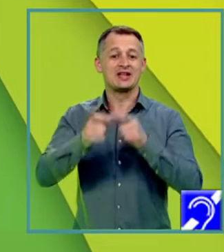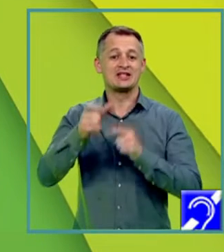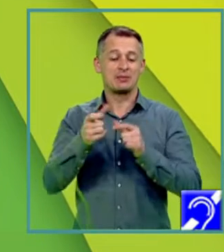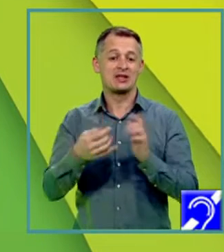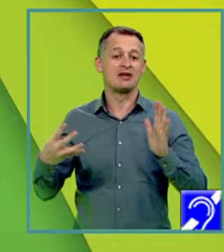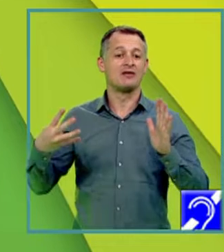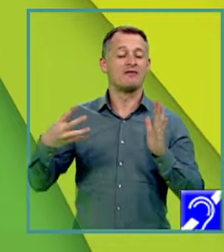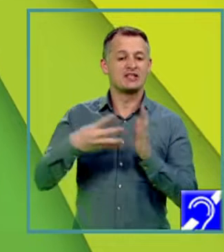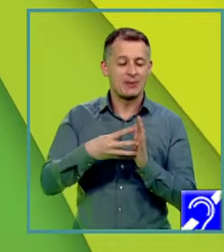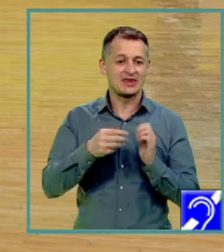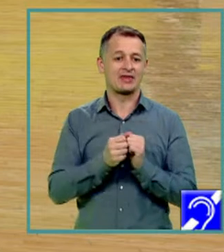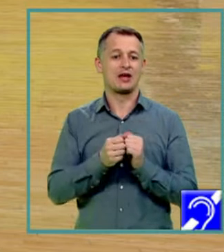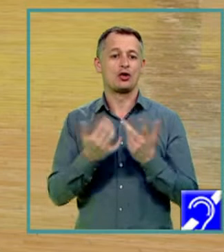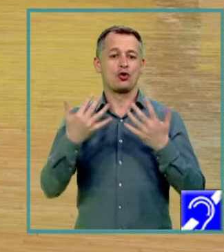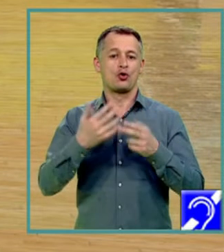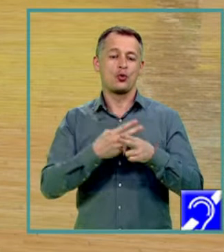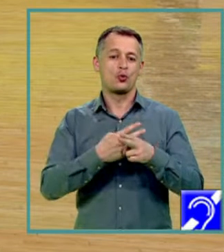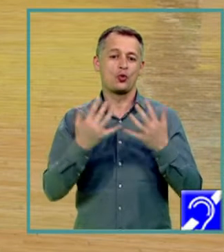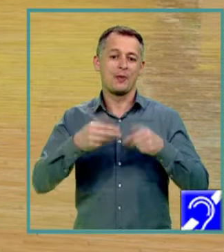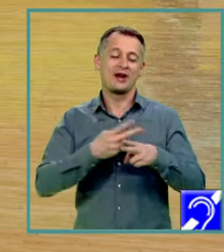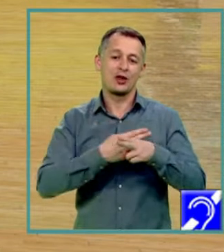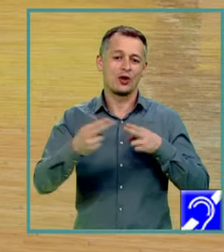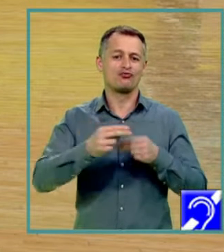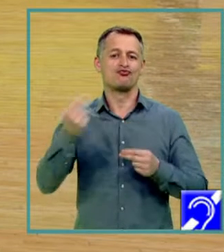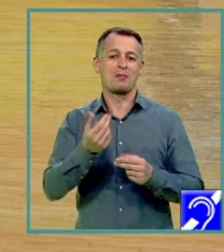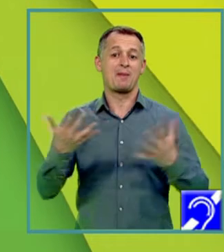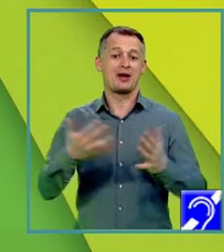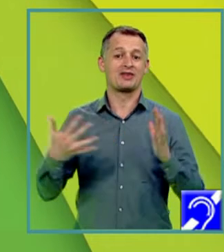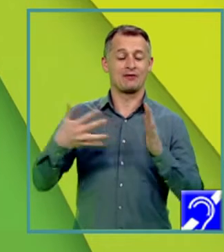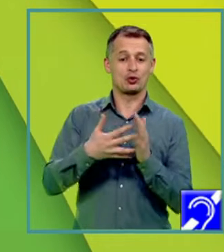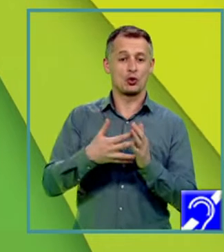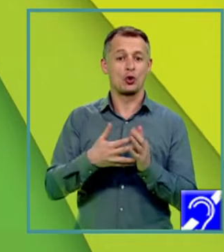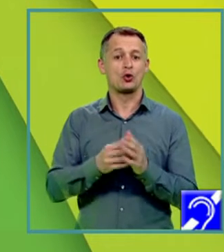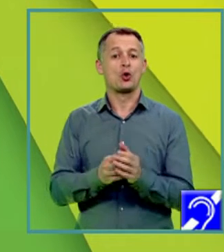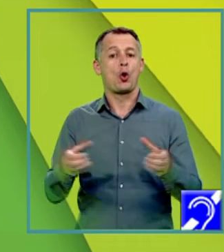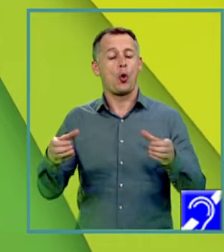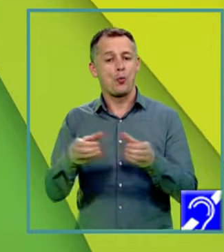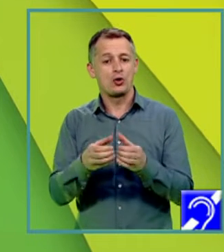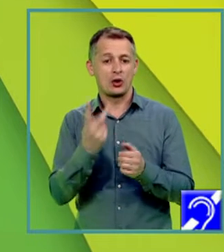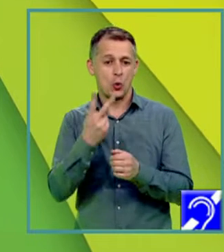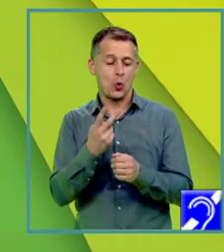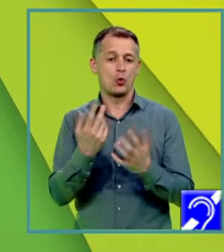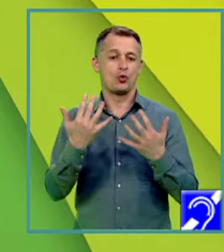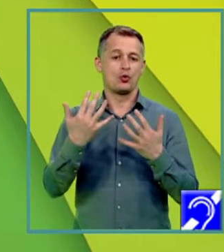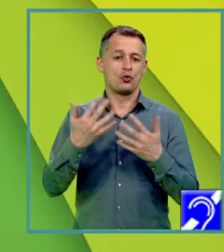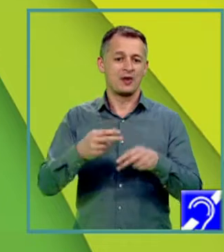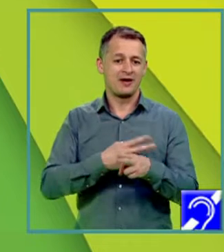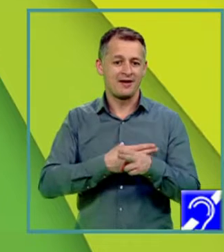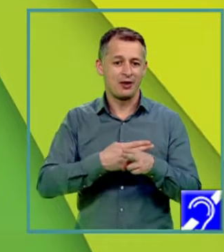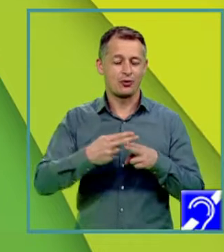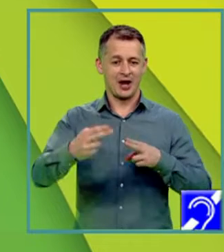divizibilitatea numerelor naturale cel mai mare divizor comun a două numere naturale Notați și cu cmmdc